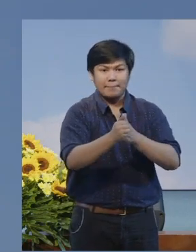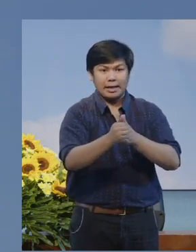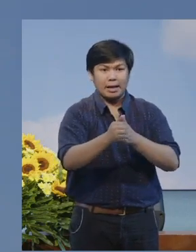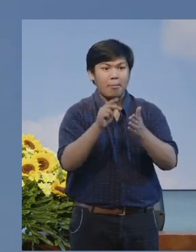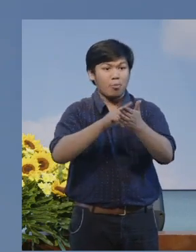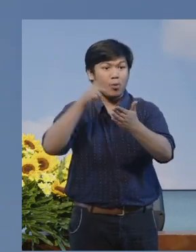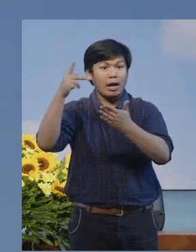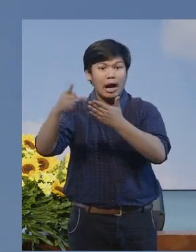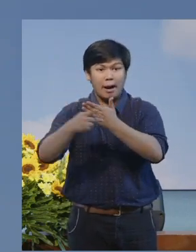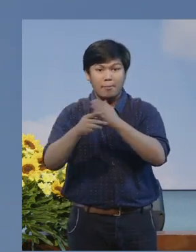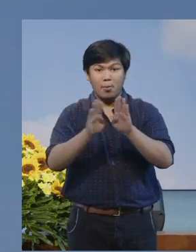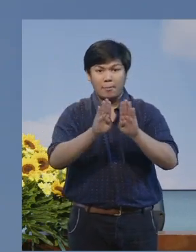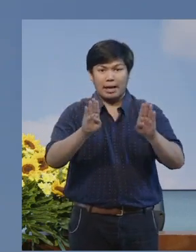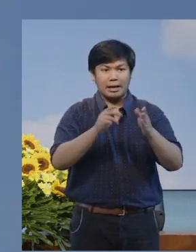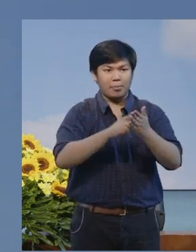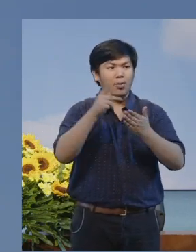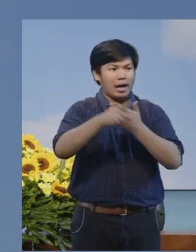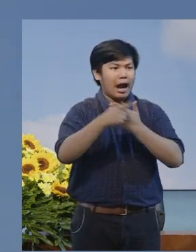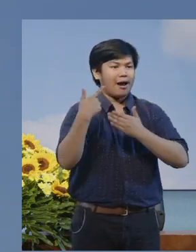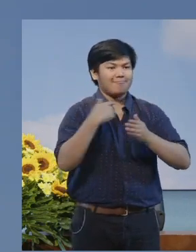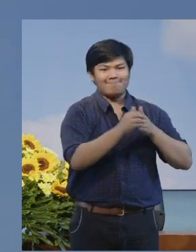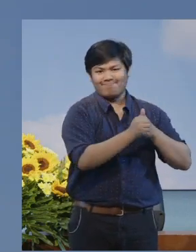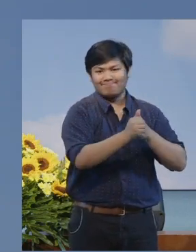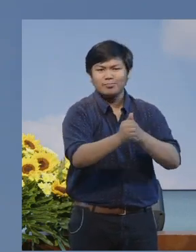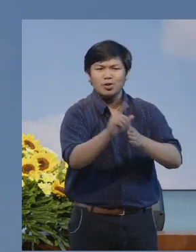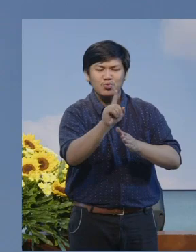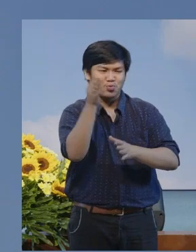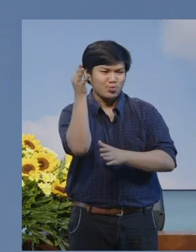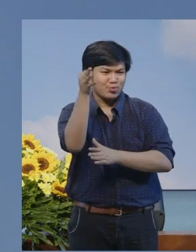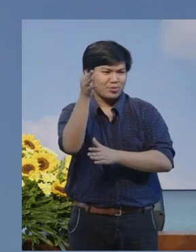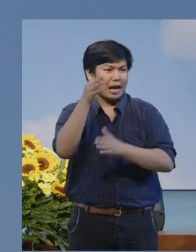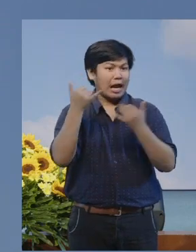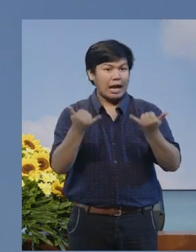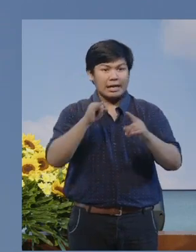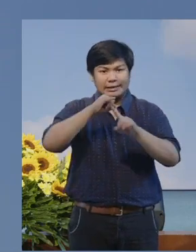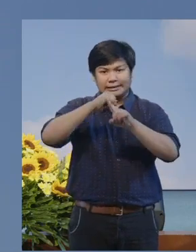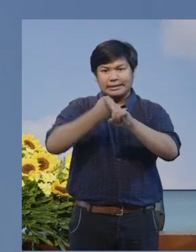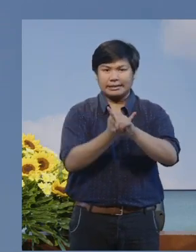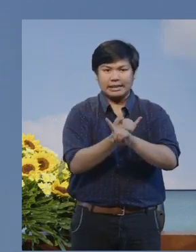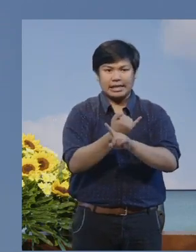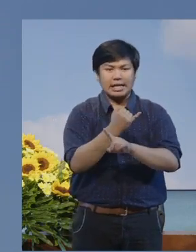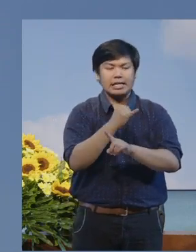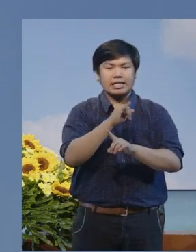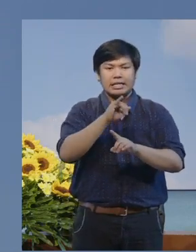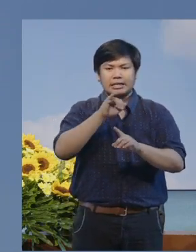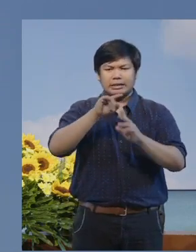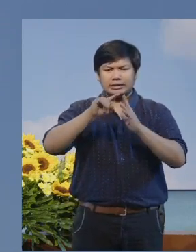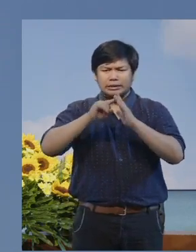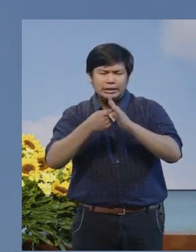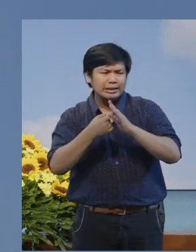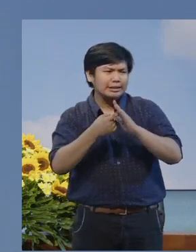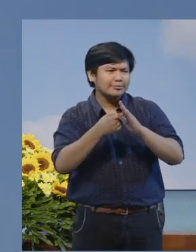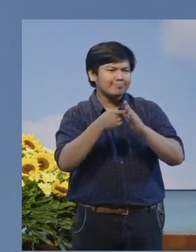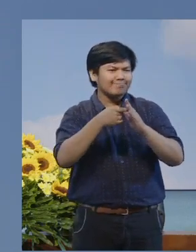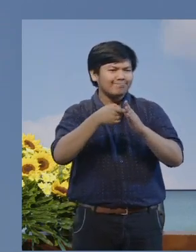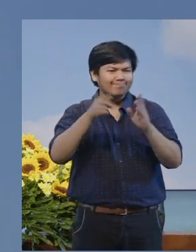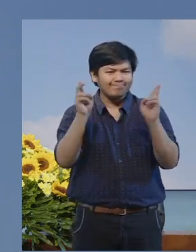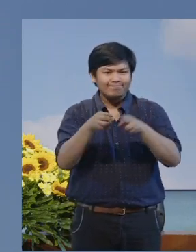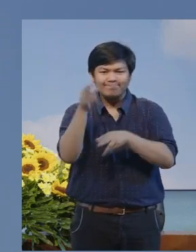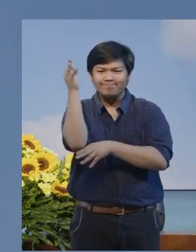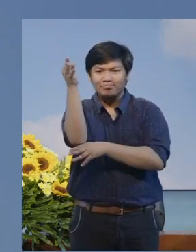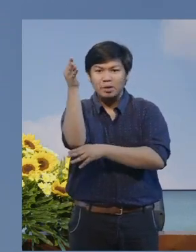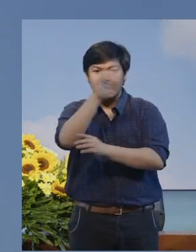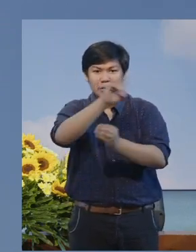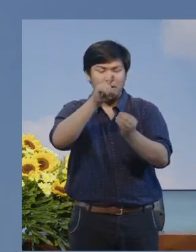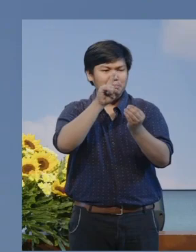Sa ating pag-aaral ng salita ng Diyos ngayong buwan ng Enero, umpisahan po natin ang isang maikling serye tungkol sa mga